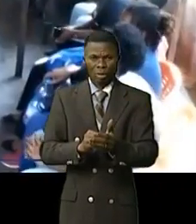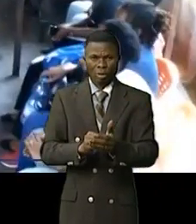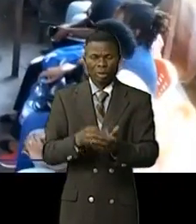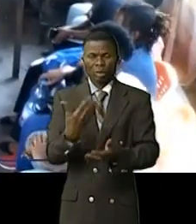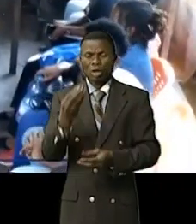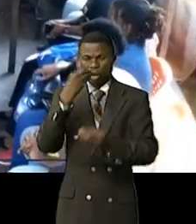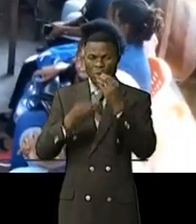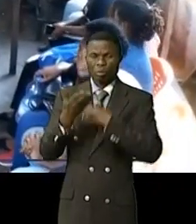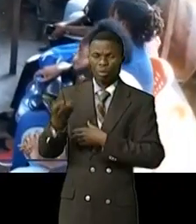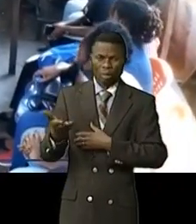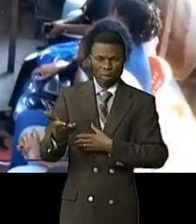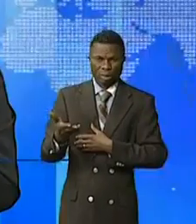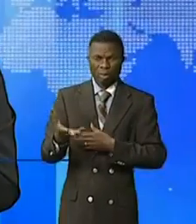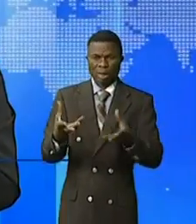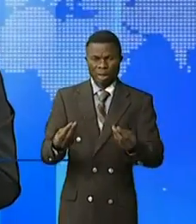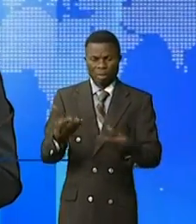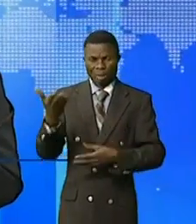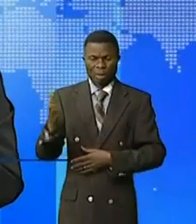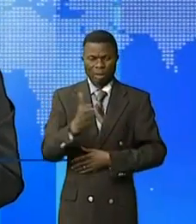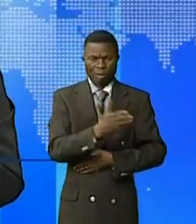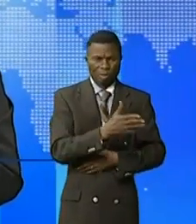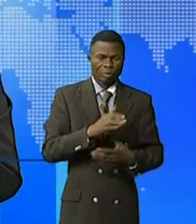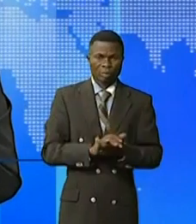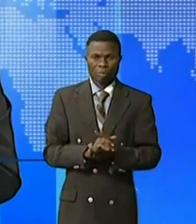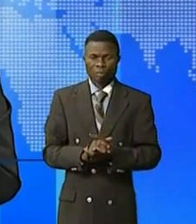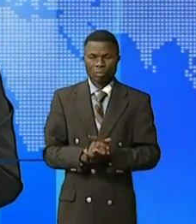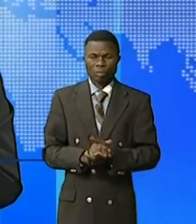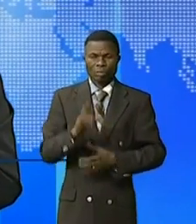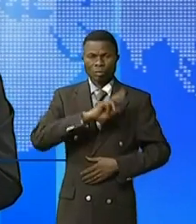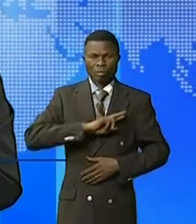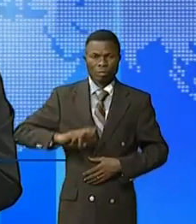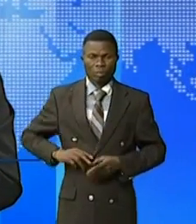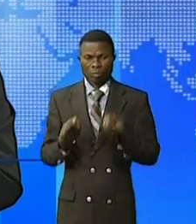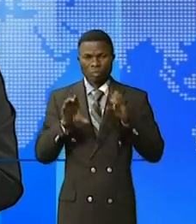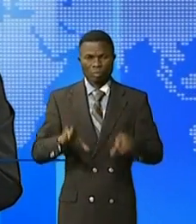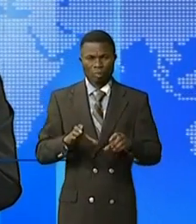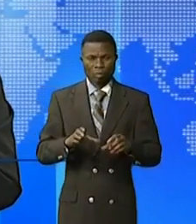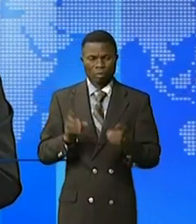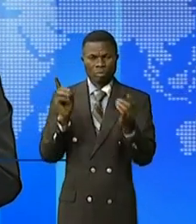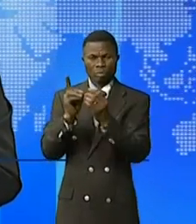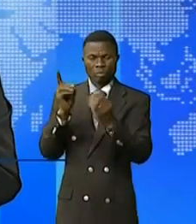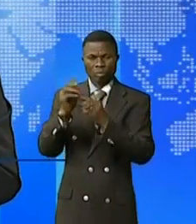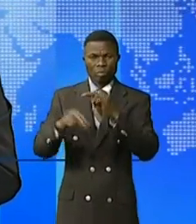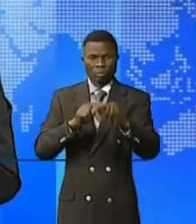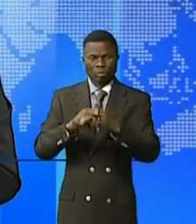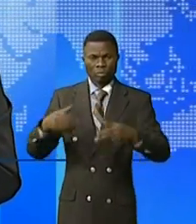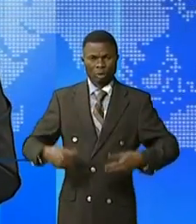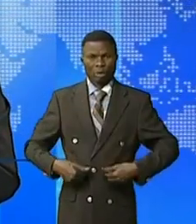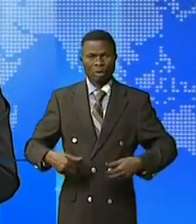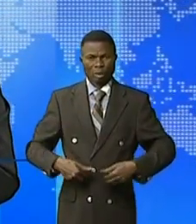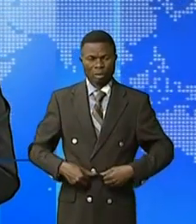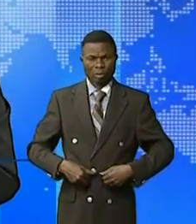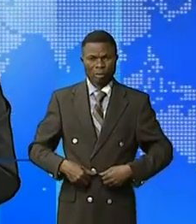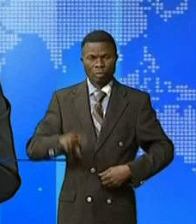vivres et non-vivres. La RDC va bientôt abriter les consultations nationales de la jeunesse.